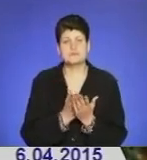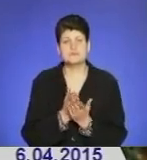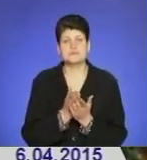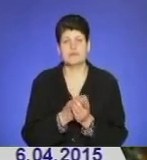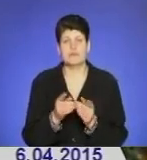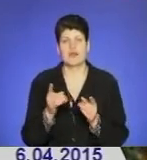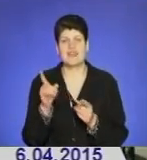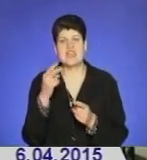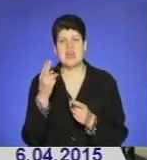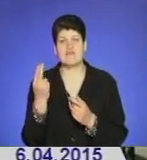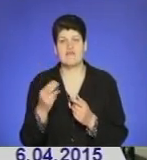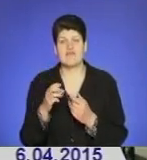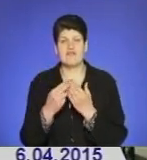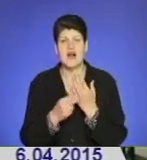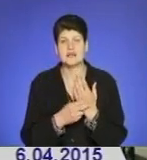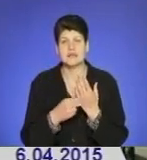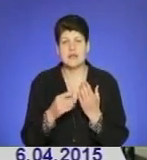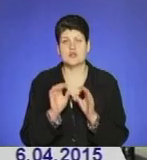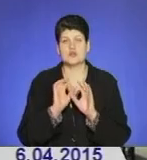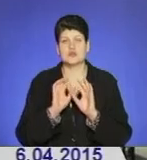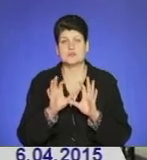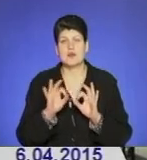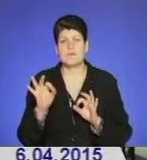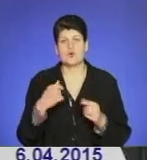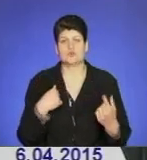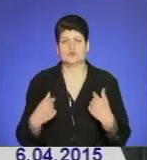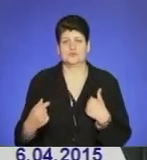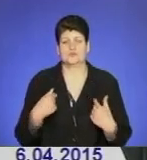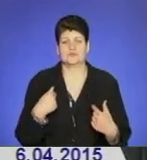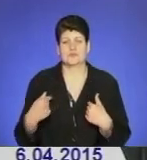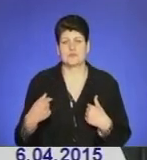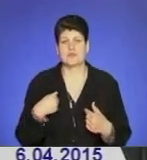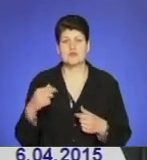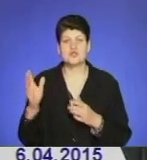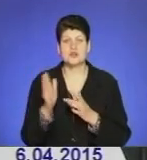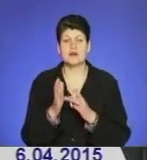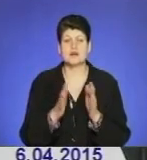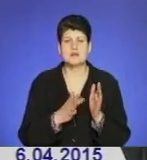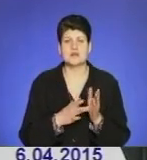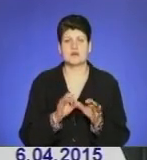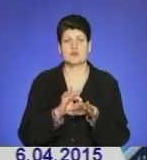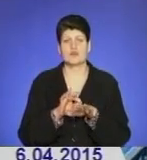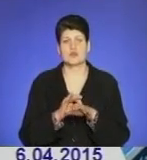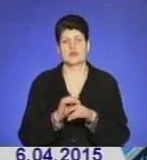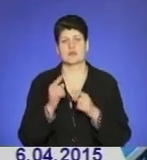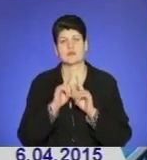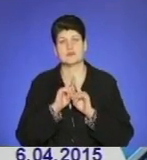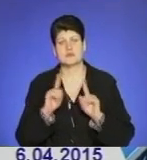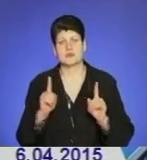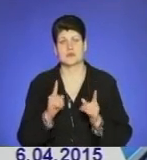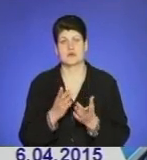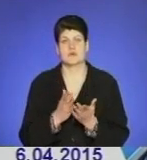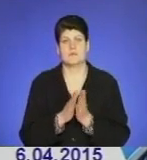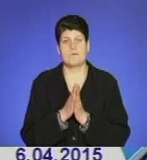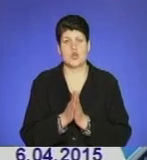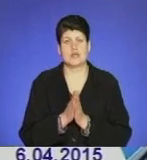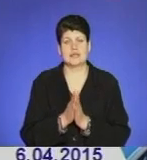з Євангелія, що оповідають про страждання Христа, здійснюють особливі обряди і молитви. Ми зобов'язані